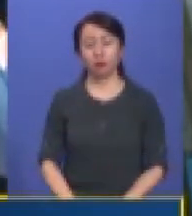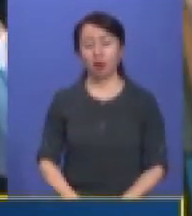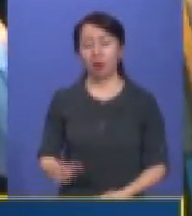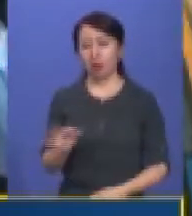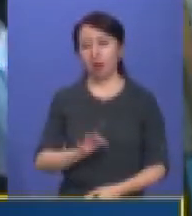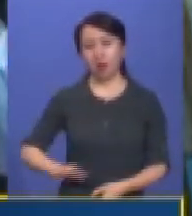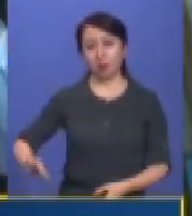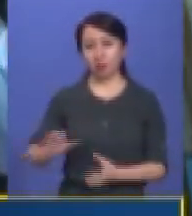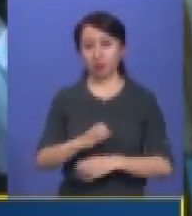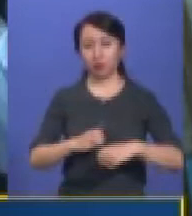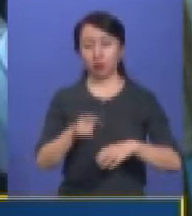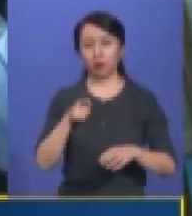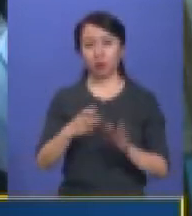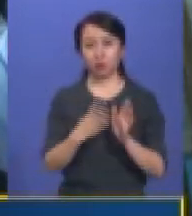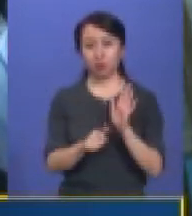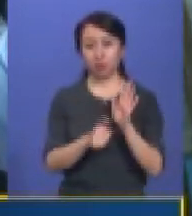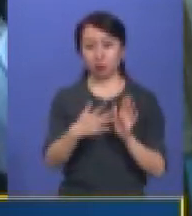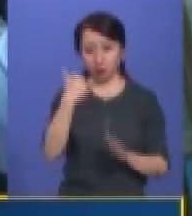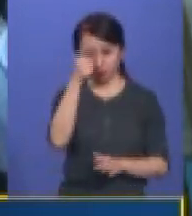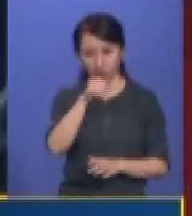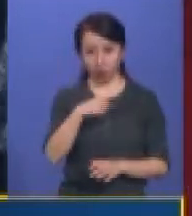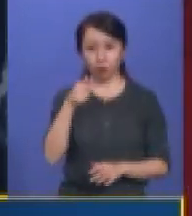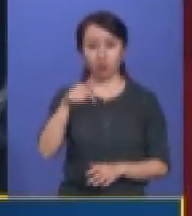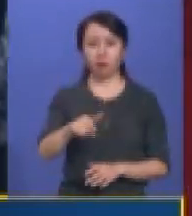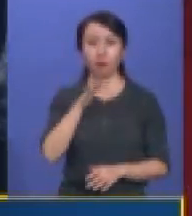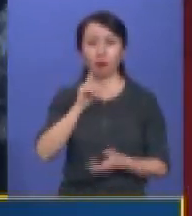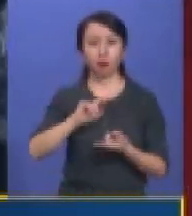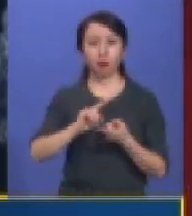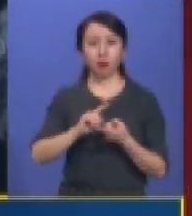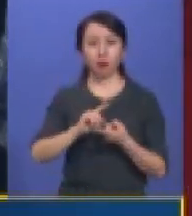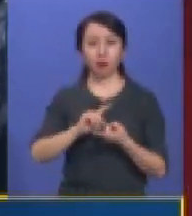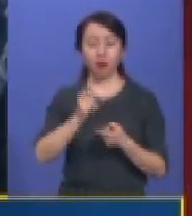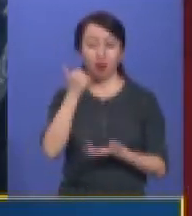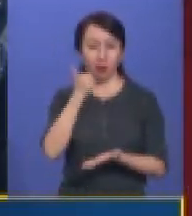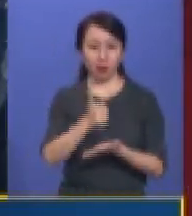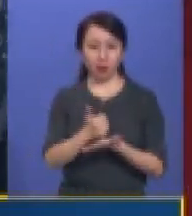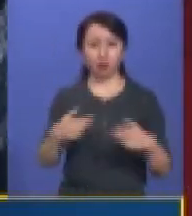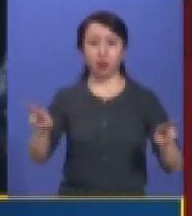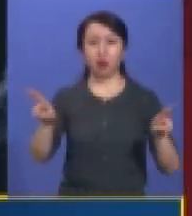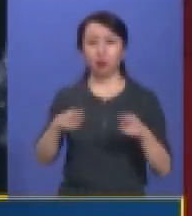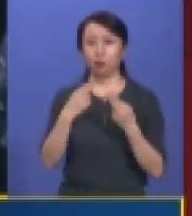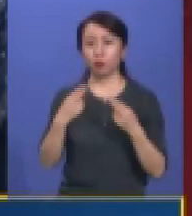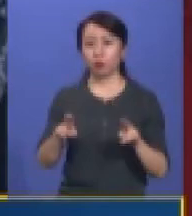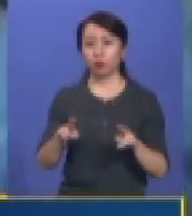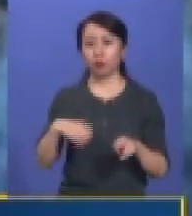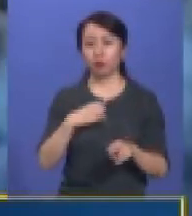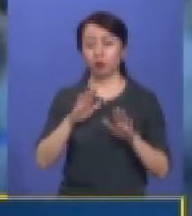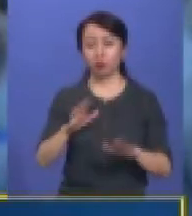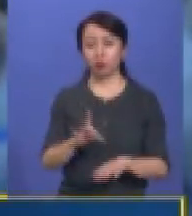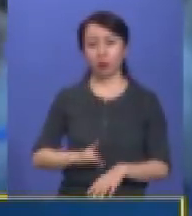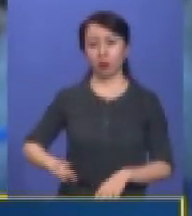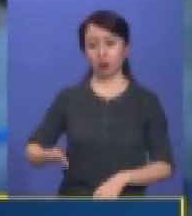филармония Петропавловский создана в 1965 году. С тех пор она неизменно остается главной музыкальной достопримечательностью региона.